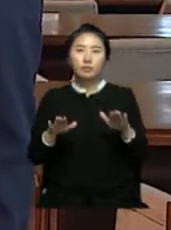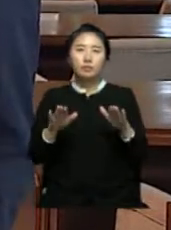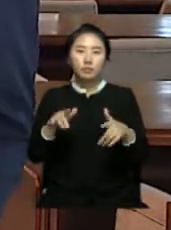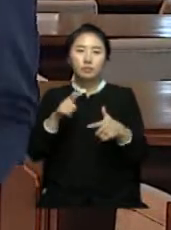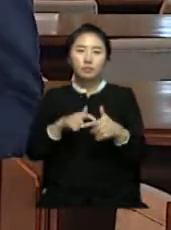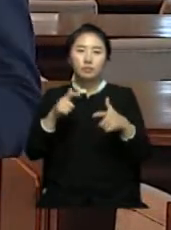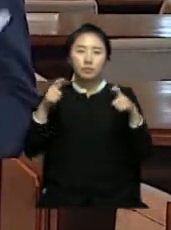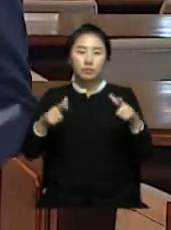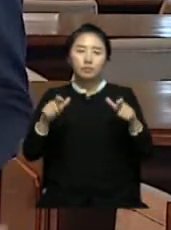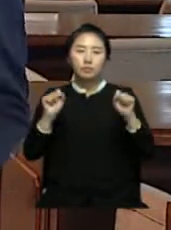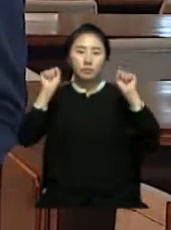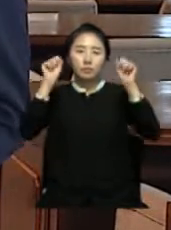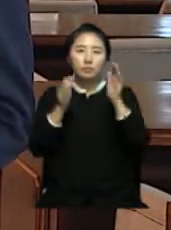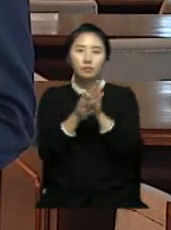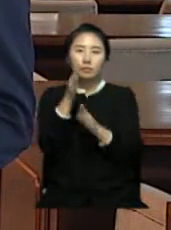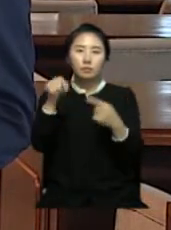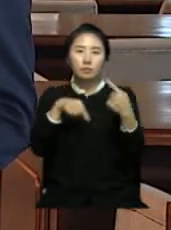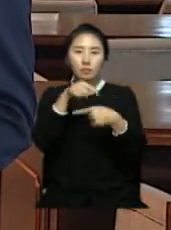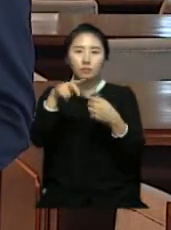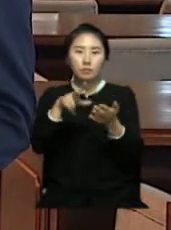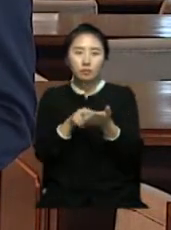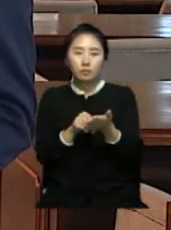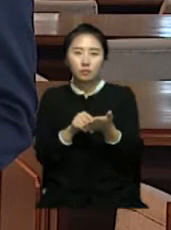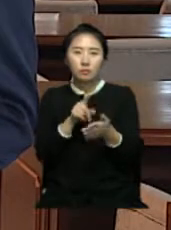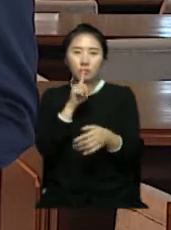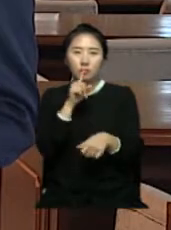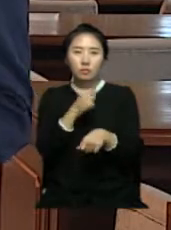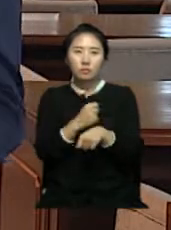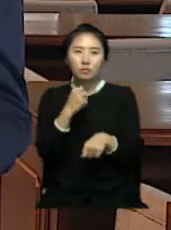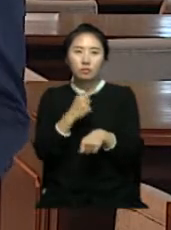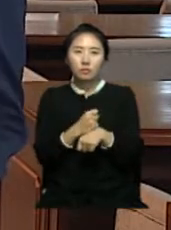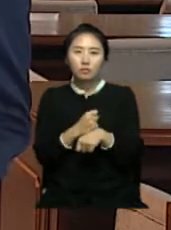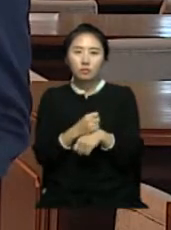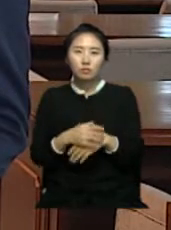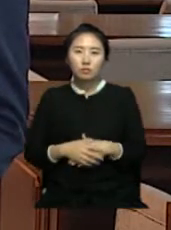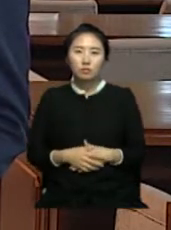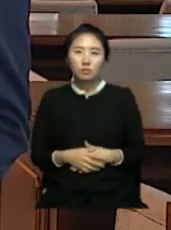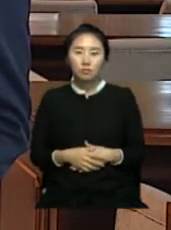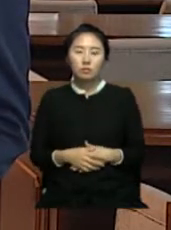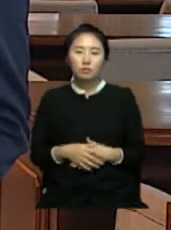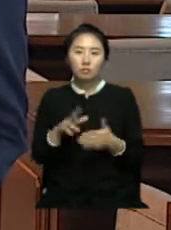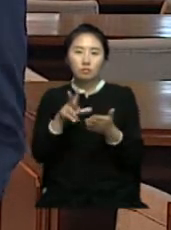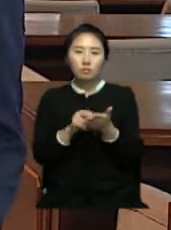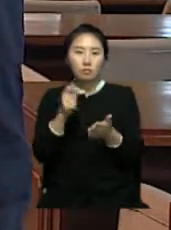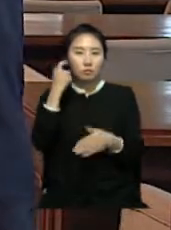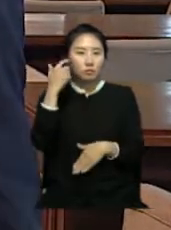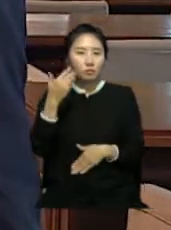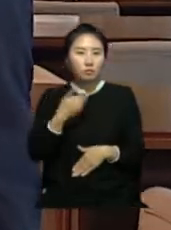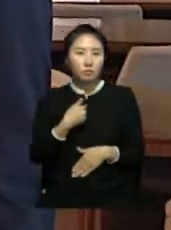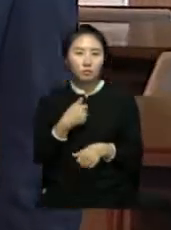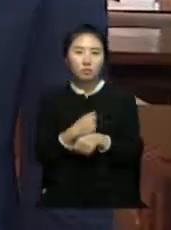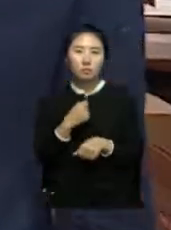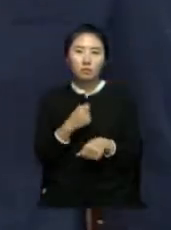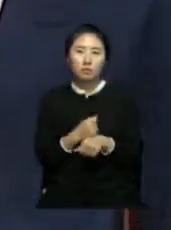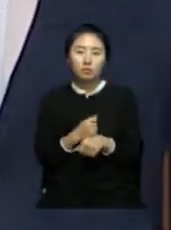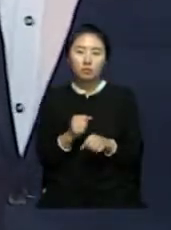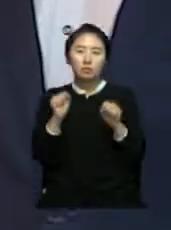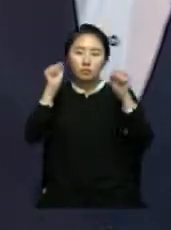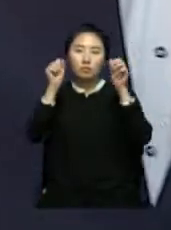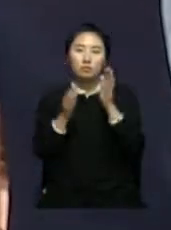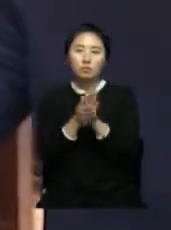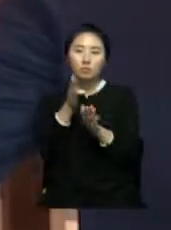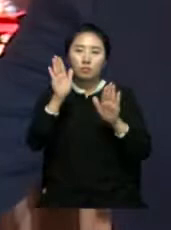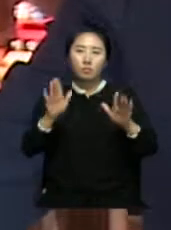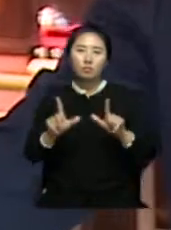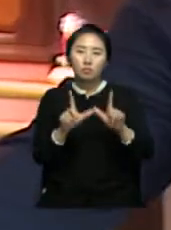강남구 립 체육시설의 운영상의 문제를 재개 하셨는데요 그 어떤 이유에서 이렇게 문제제기 하신 겁니까 구리 체육 시설은